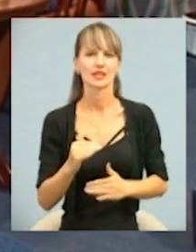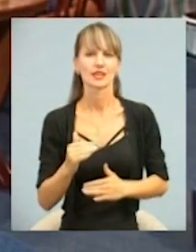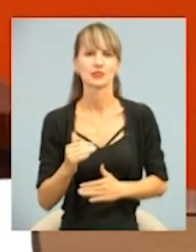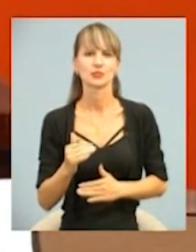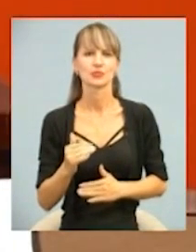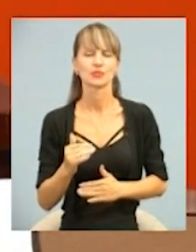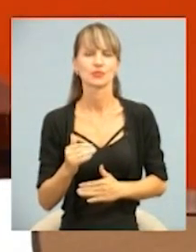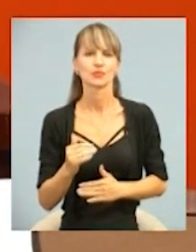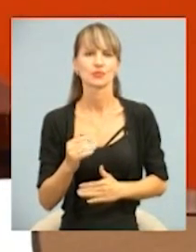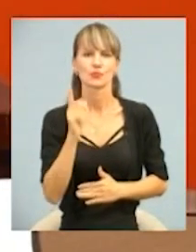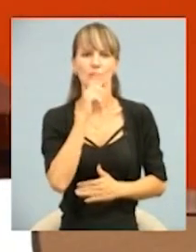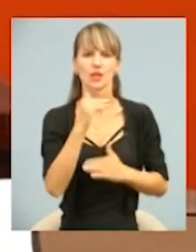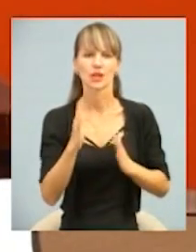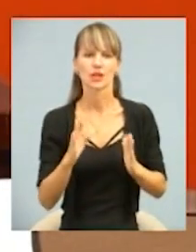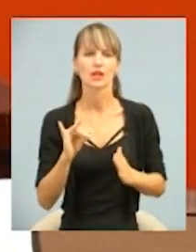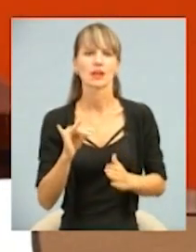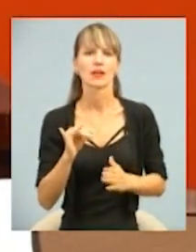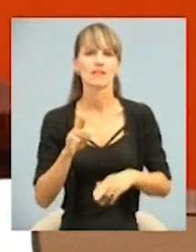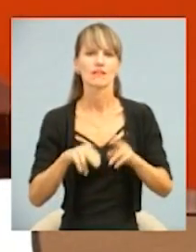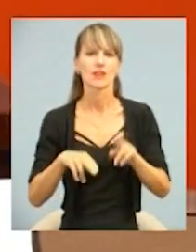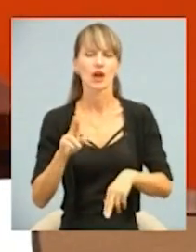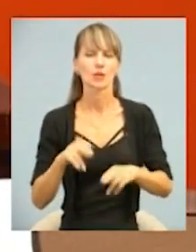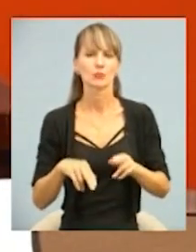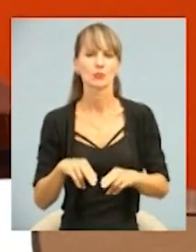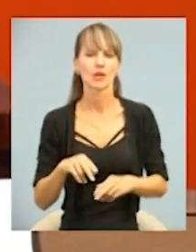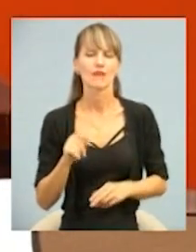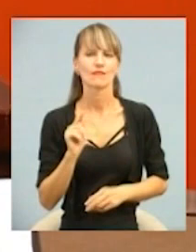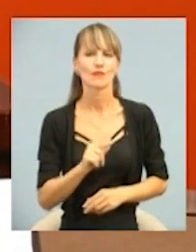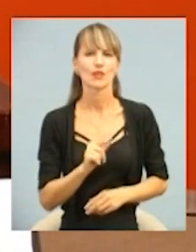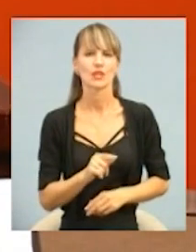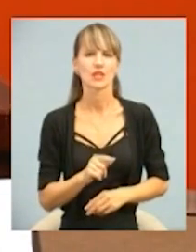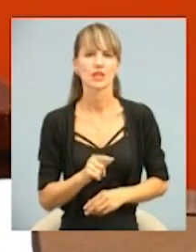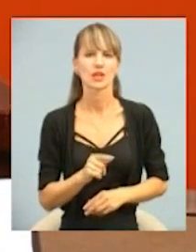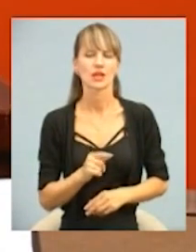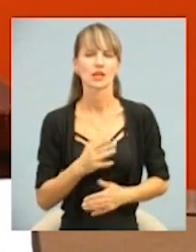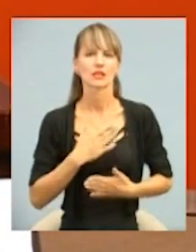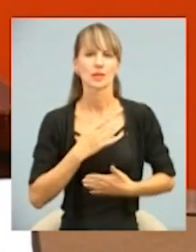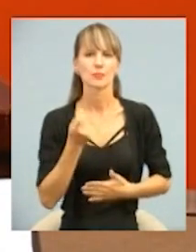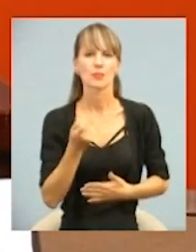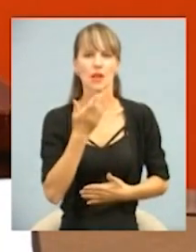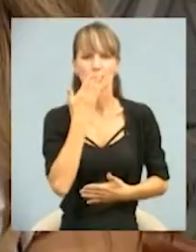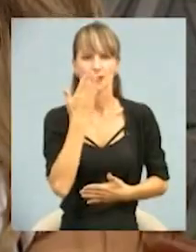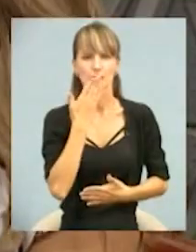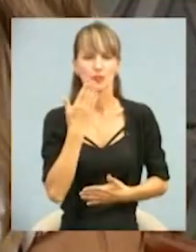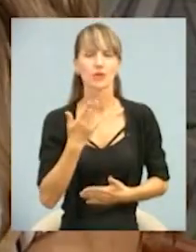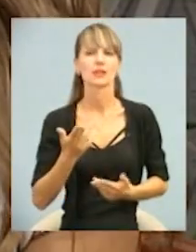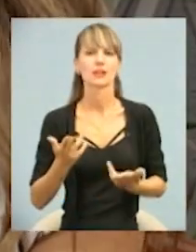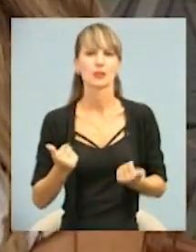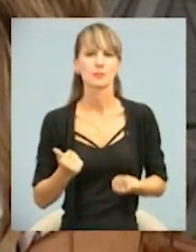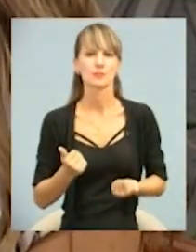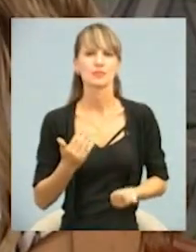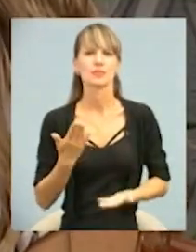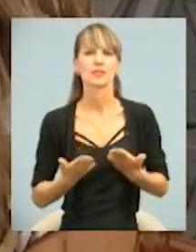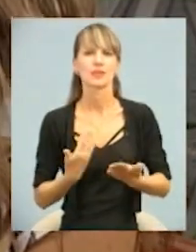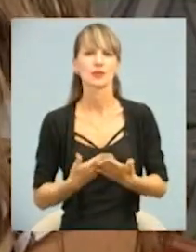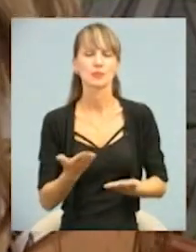і там фарби, вони, в них малий запах. Да. А от